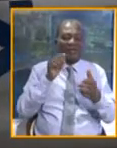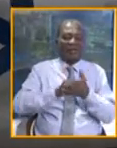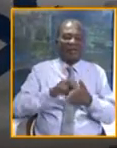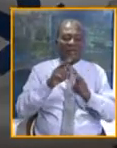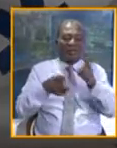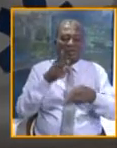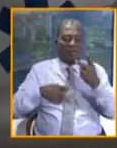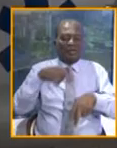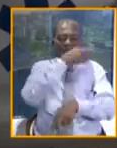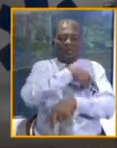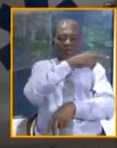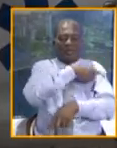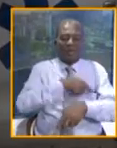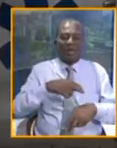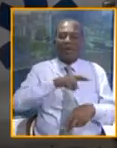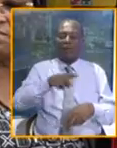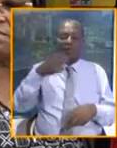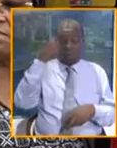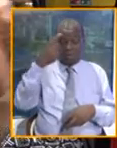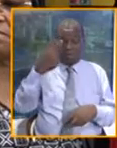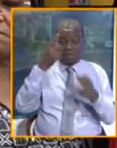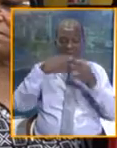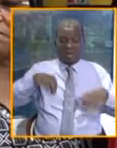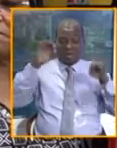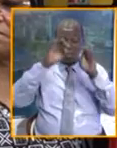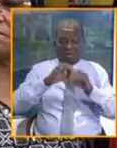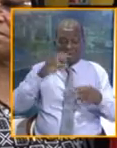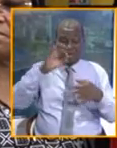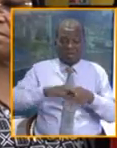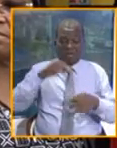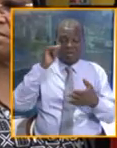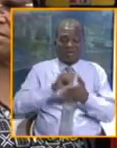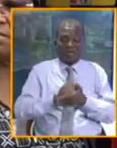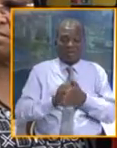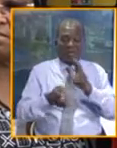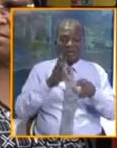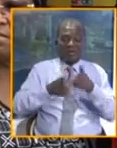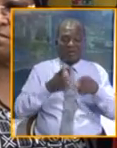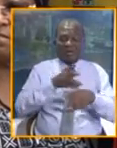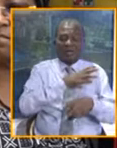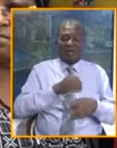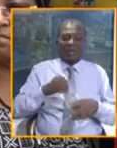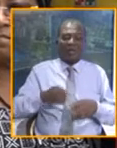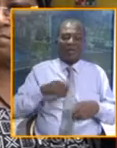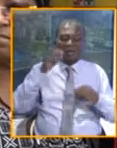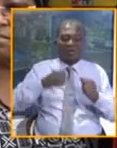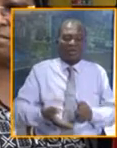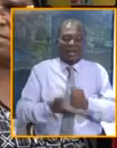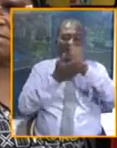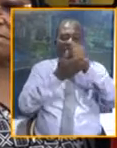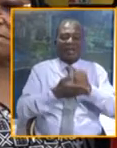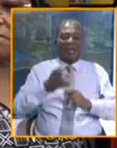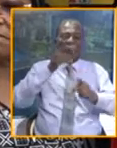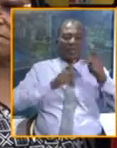comprenez l'importance de ces engins qui pourront rapidement secourir donc les populations en donnant les premiers soins dans